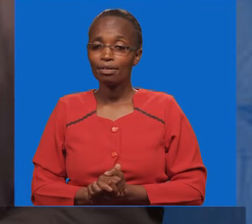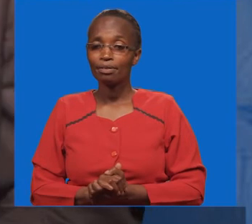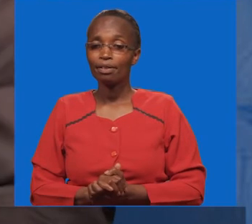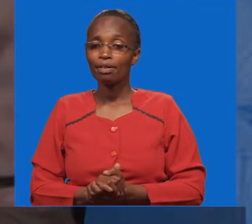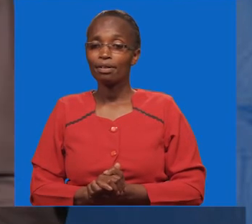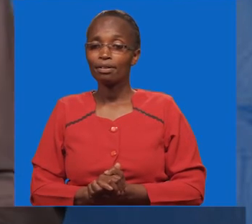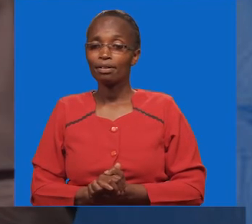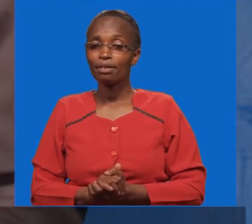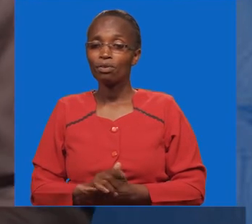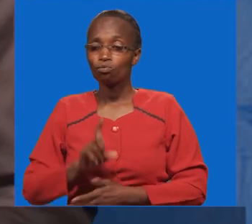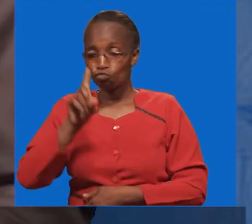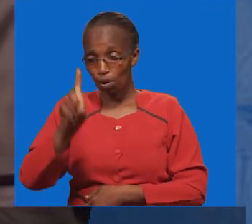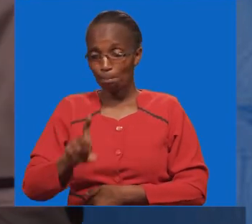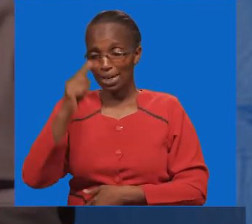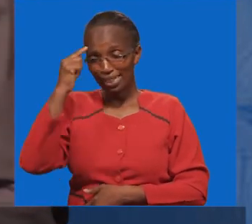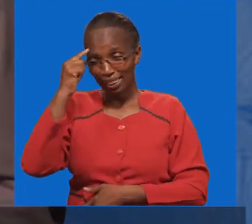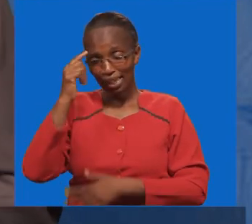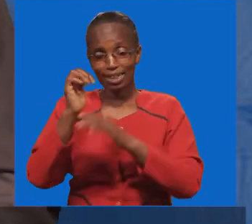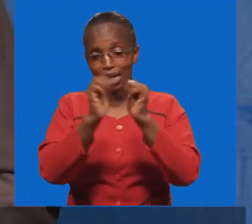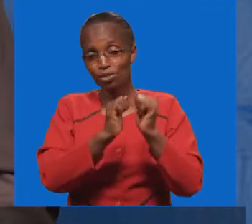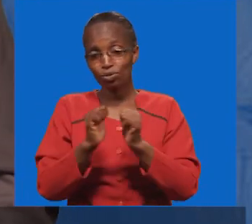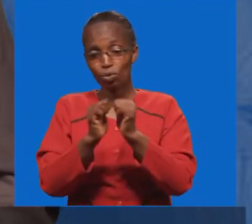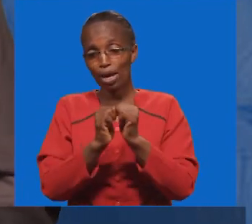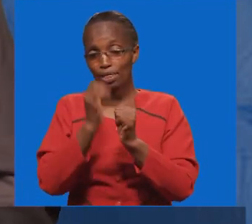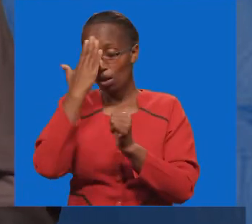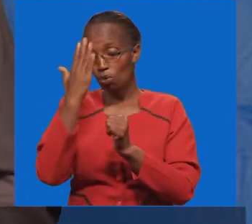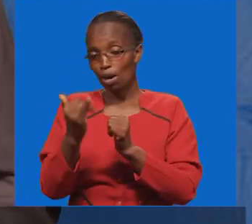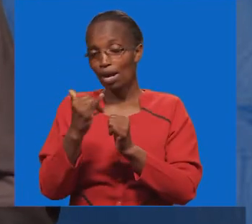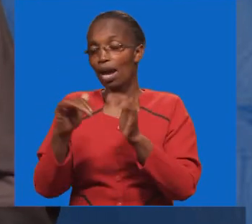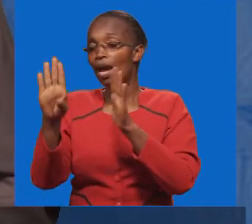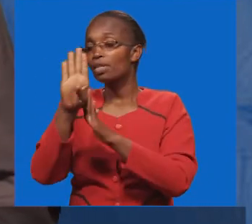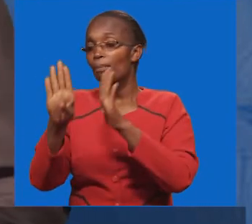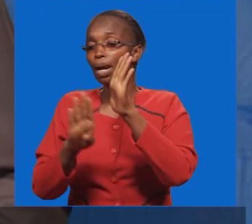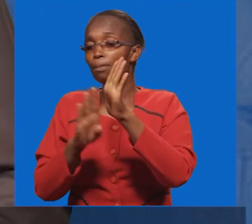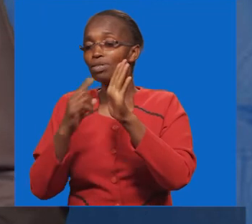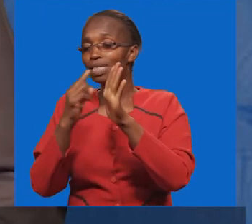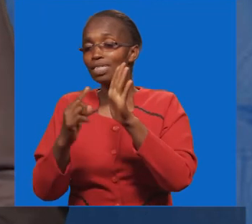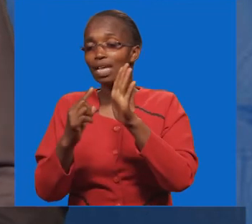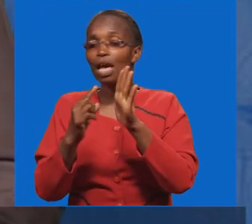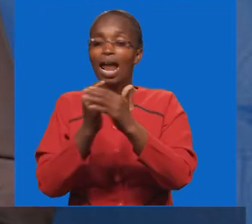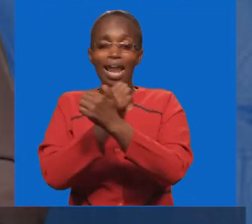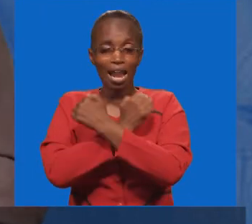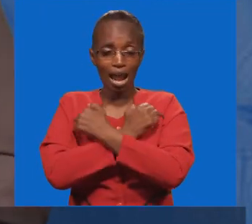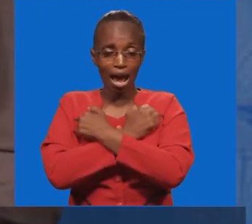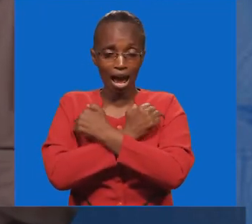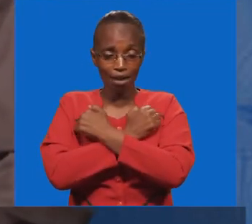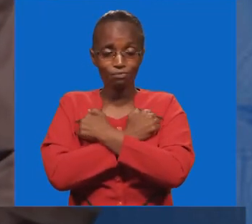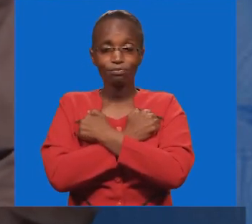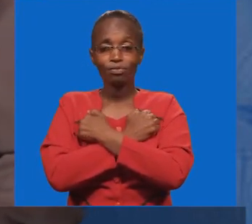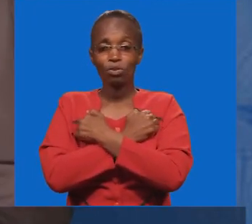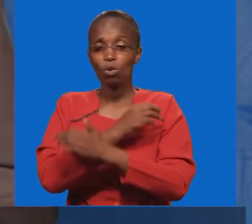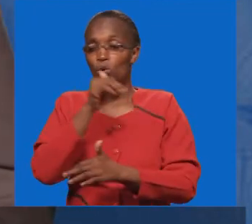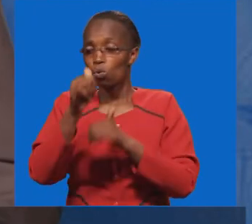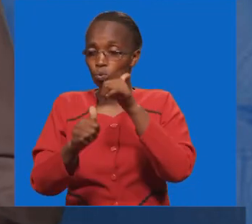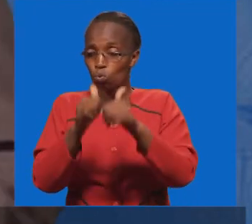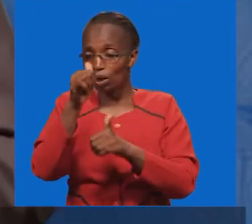mpendwa, Wakorintho ni mizani ya kujioji na uchukue hatua. Hebu tutafakari pamoja. Kwa sababu tunaambiwa